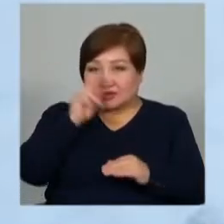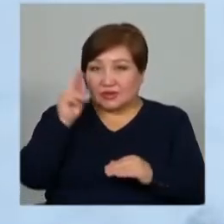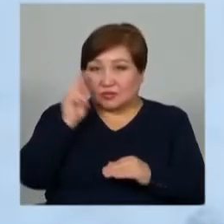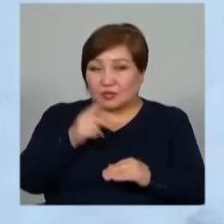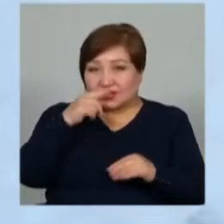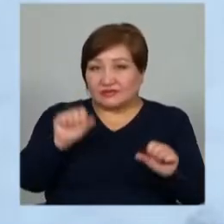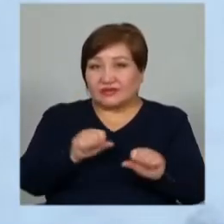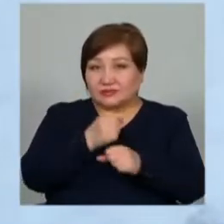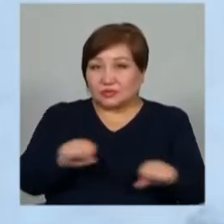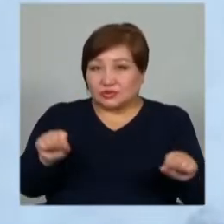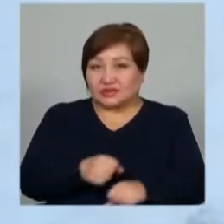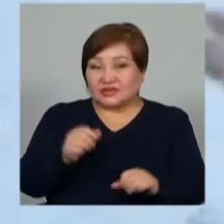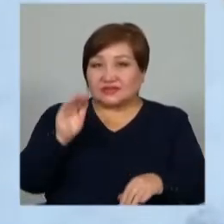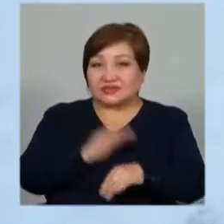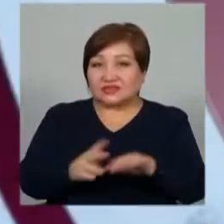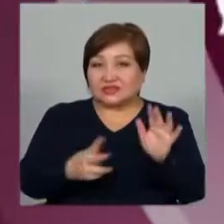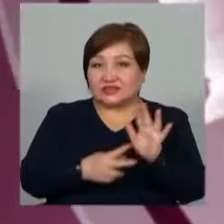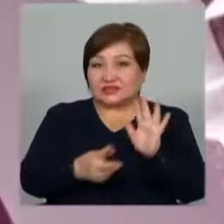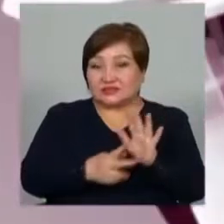Сағат кешкі 7-8-ден басылады.